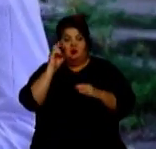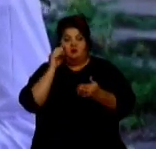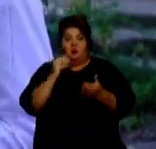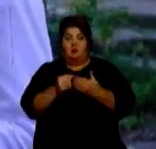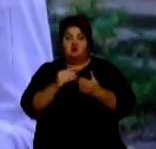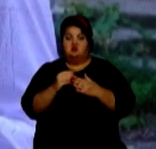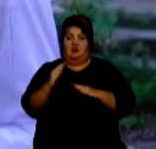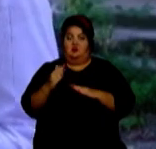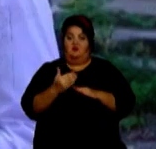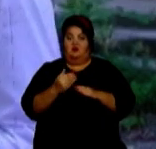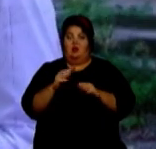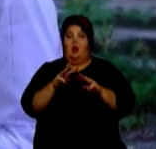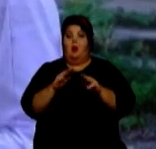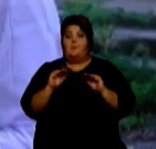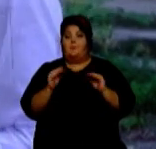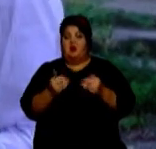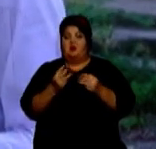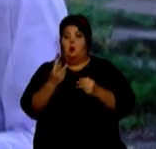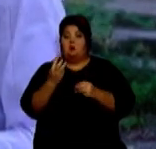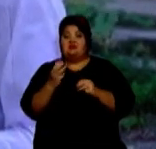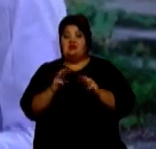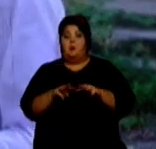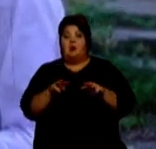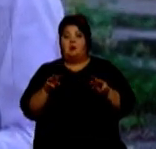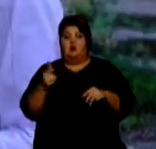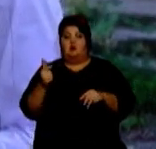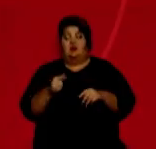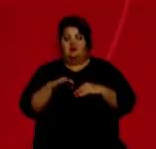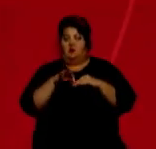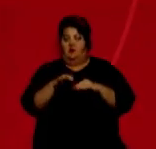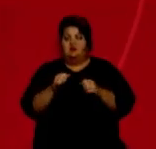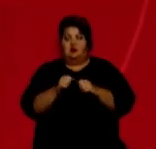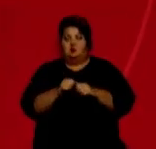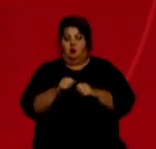виділити мінімум 300 мільйонів гривень для того, щоб його довести до логічного завершення.